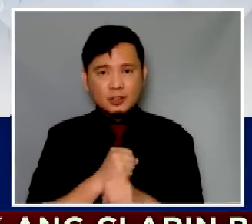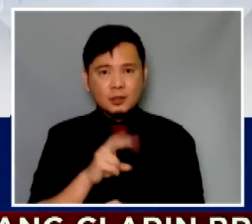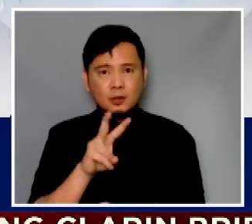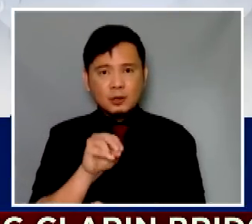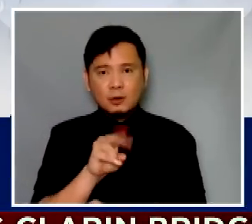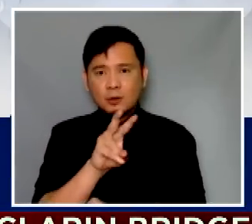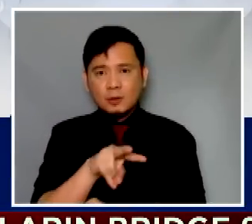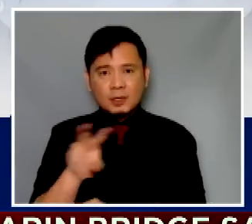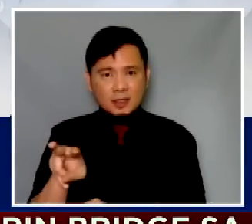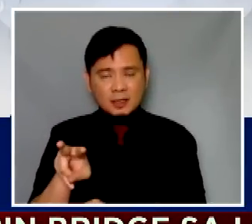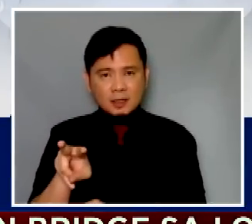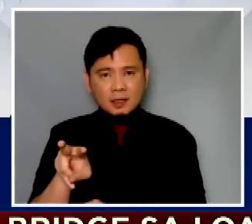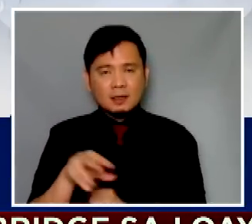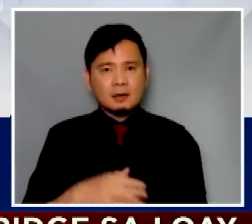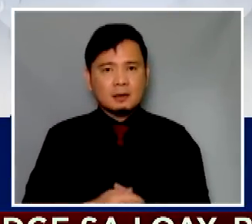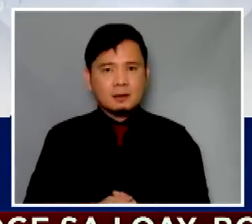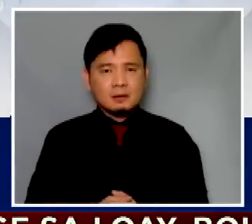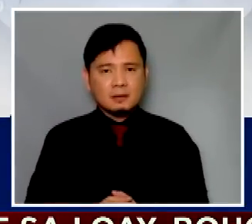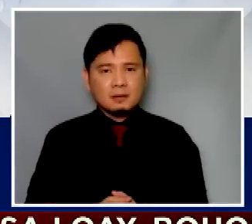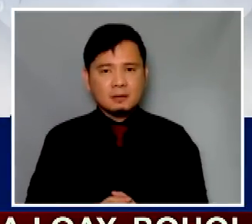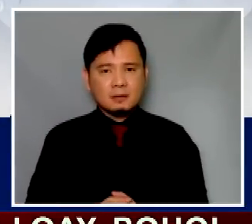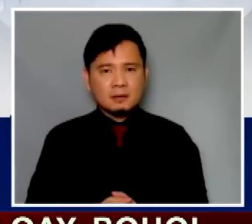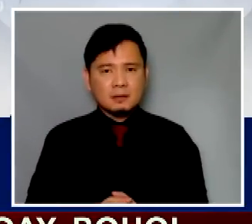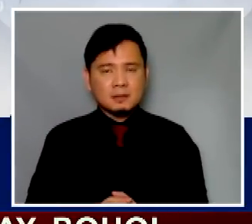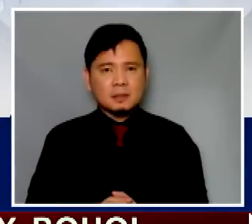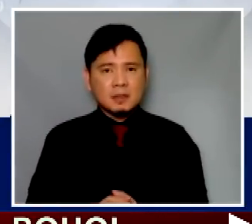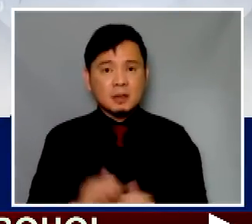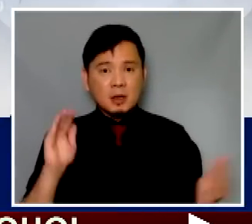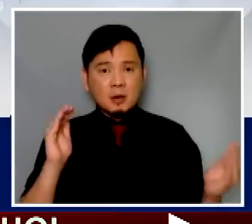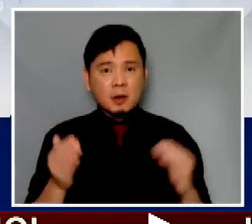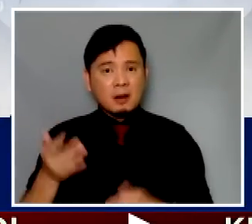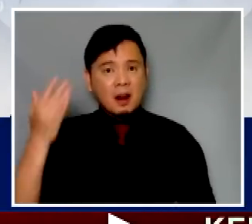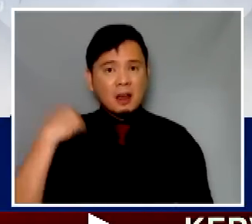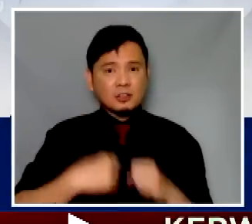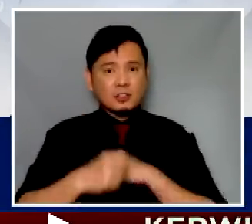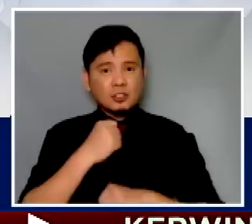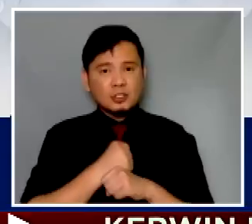This is 2022. We've already